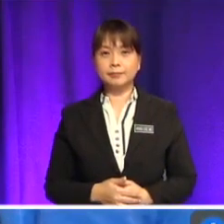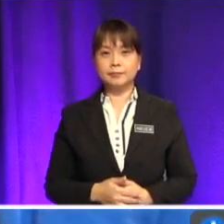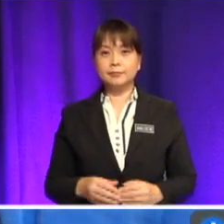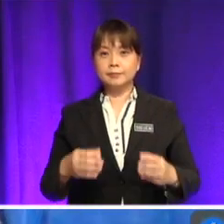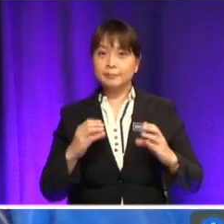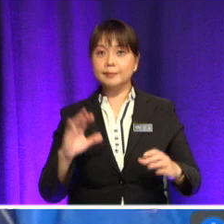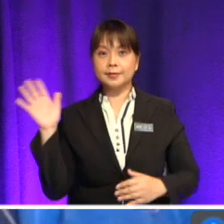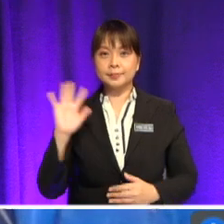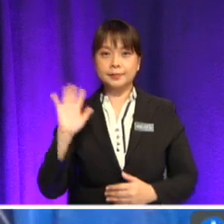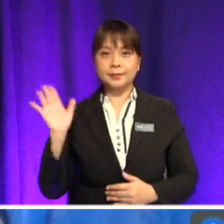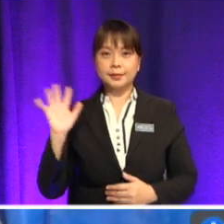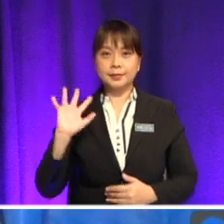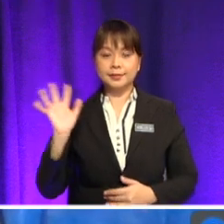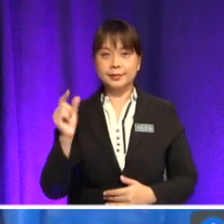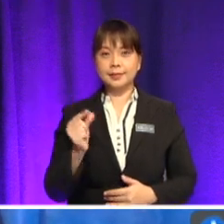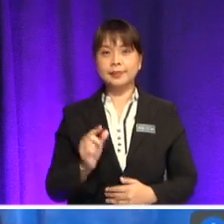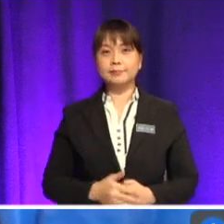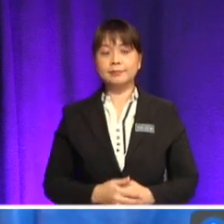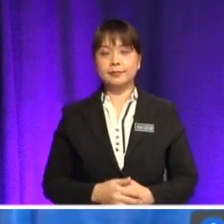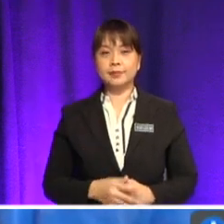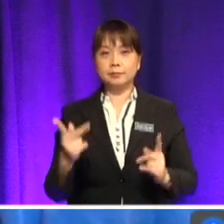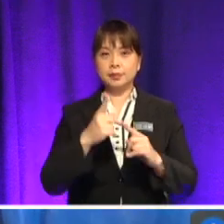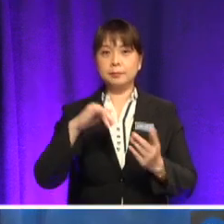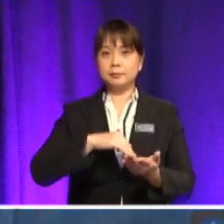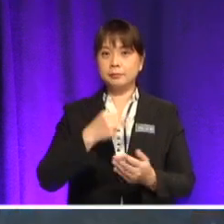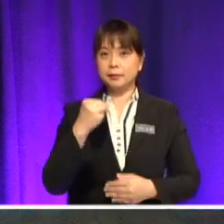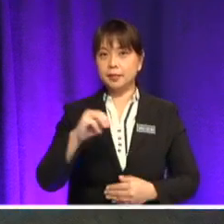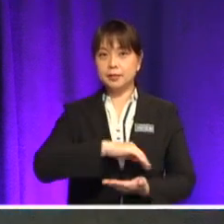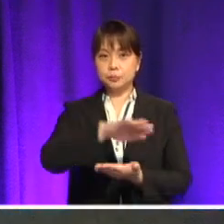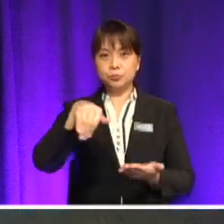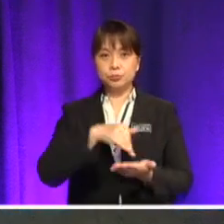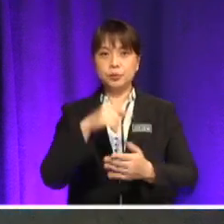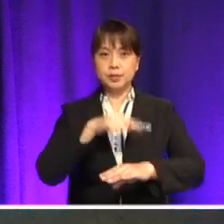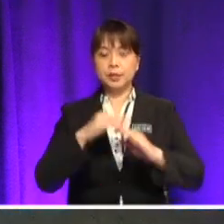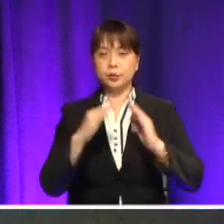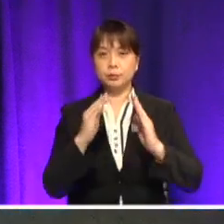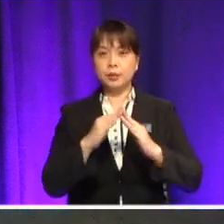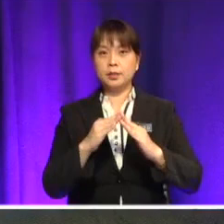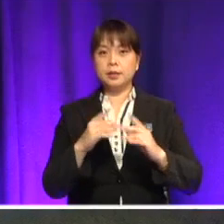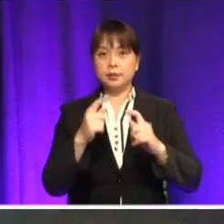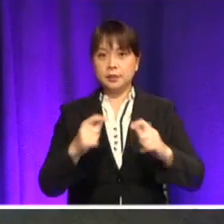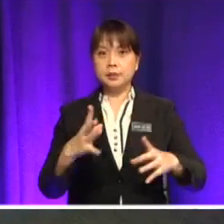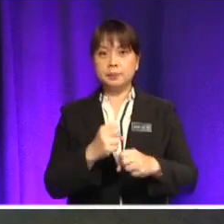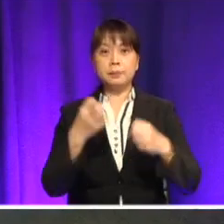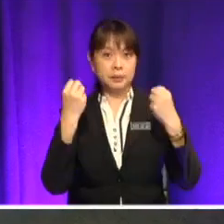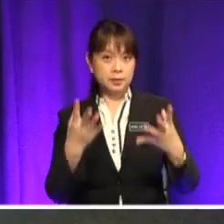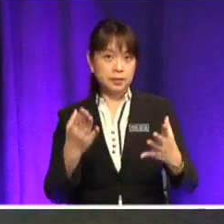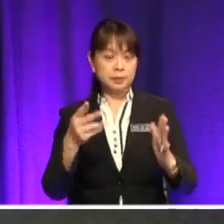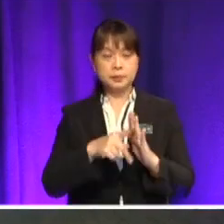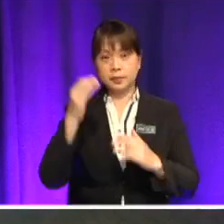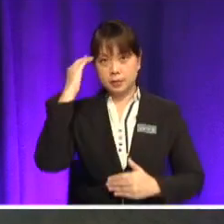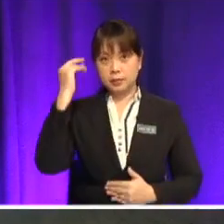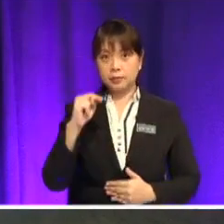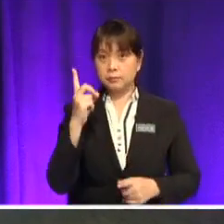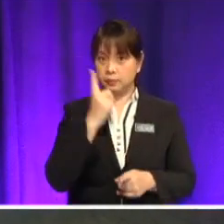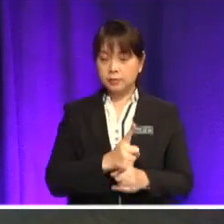30 menit di rumah semua dan kepada mereka di rumah saya pasti anda dapat banyak input dari ini dalam topik Dayu dan